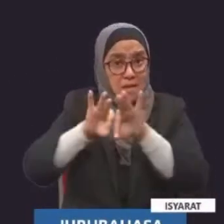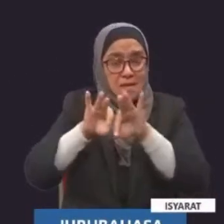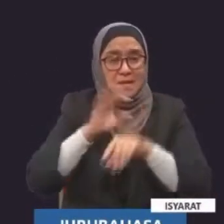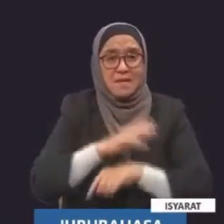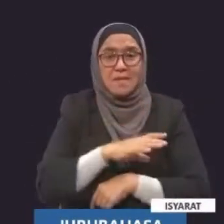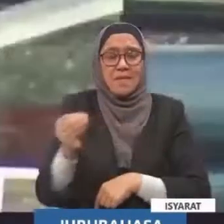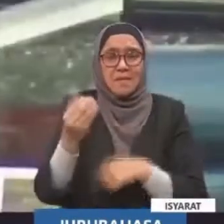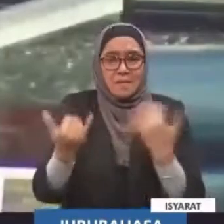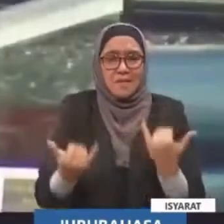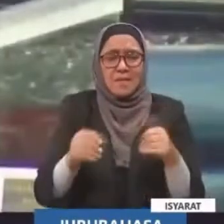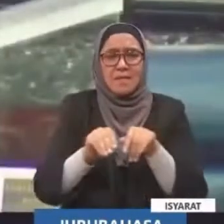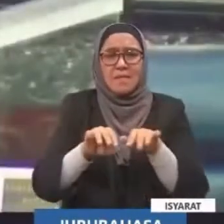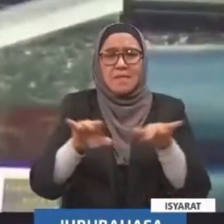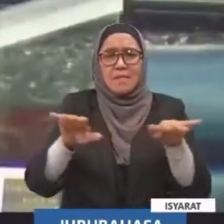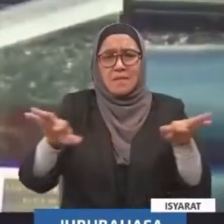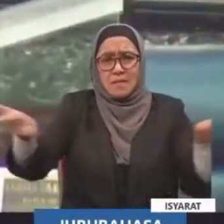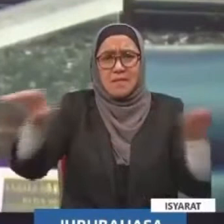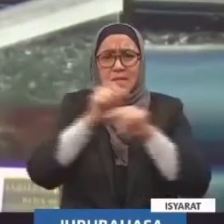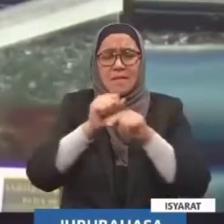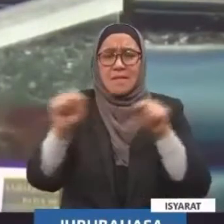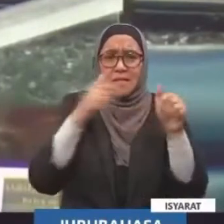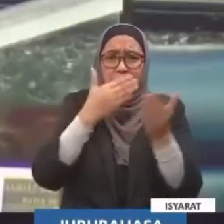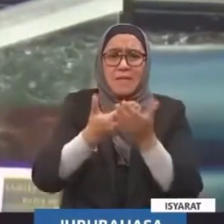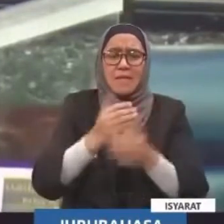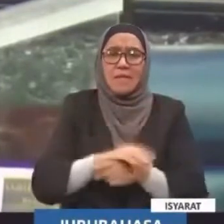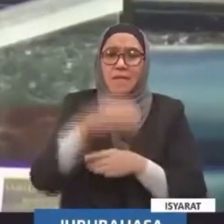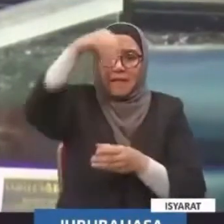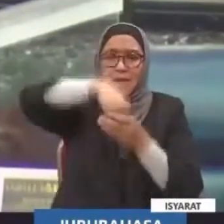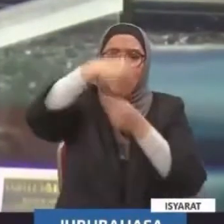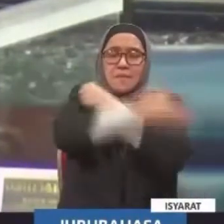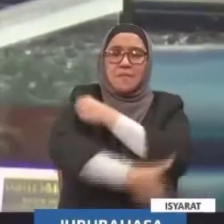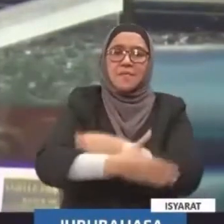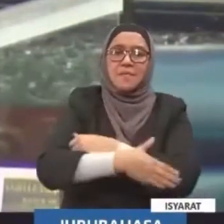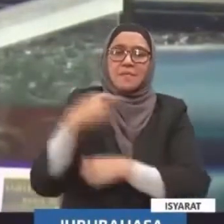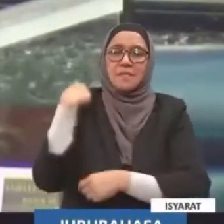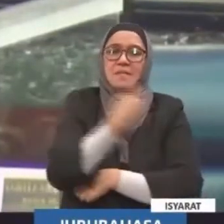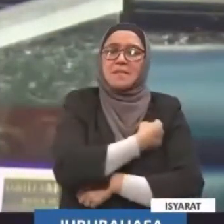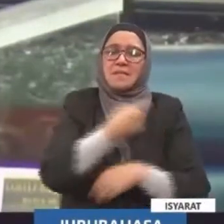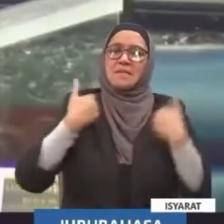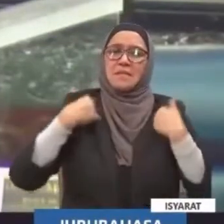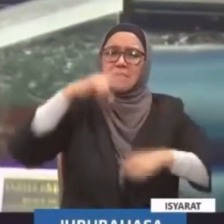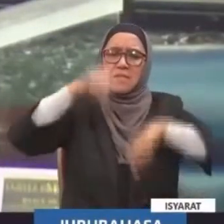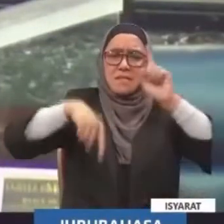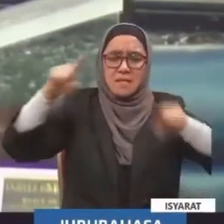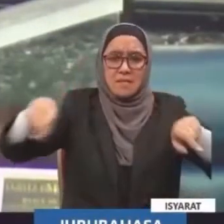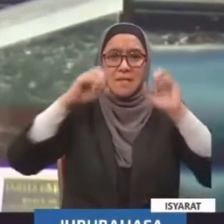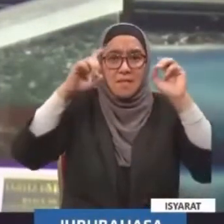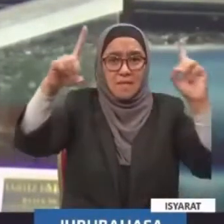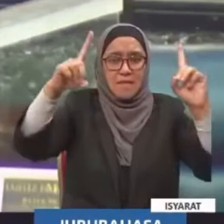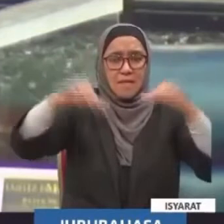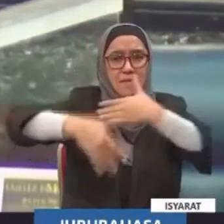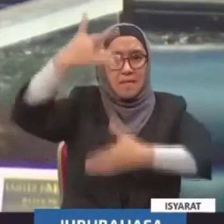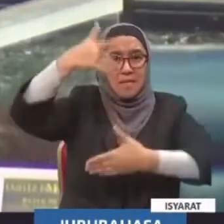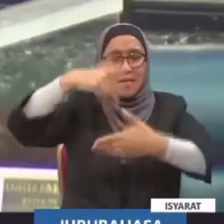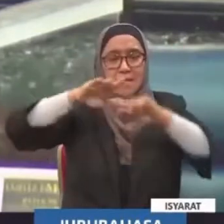dan sedang dikembangkan dengan baik. Dalam negara kita ada pelbagai pendidikan awal kanak-kanak.